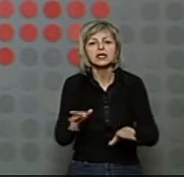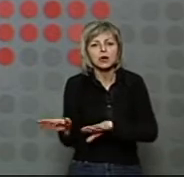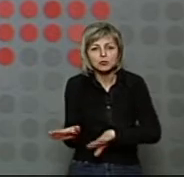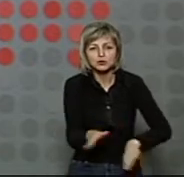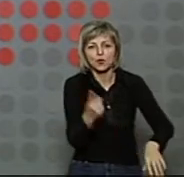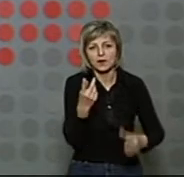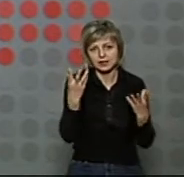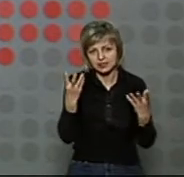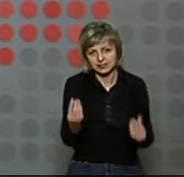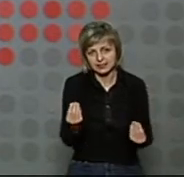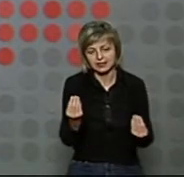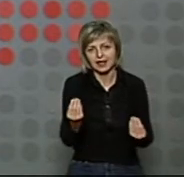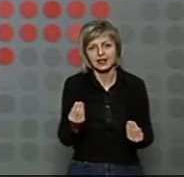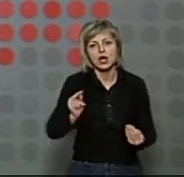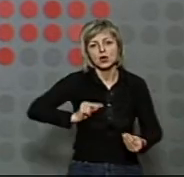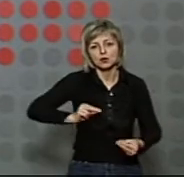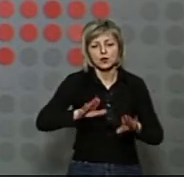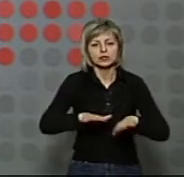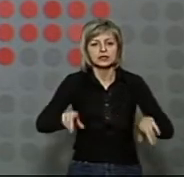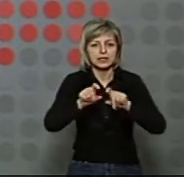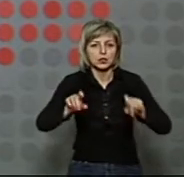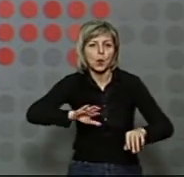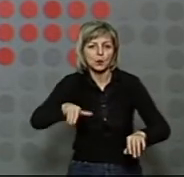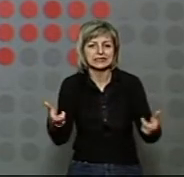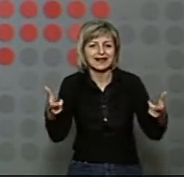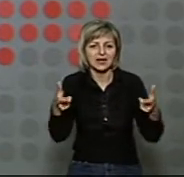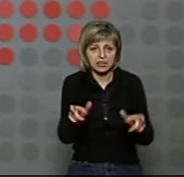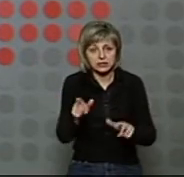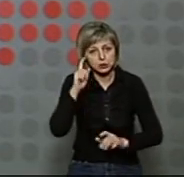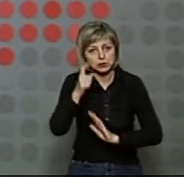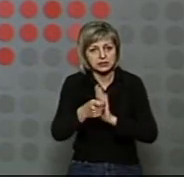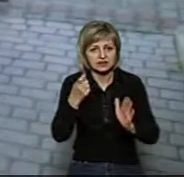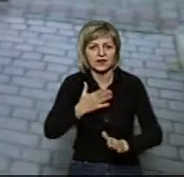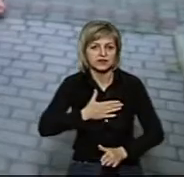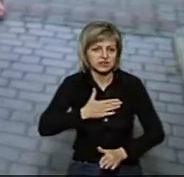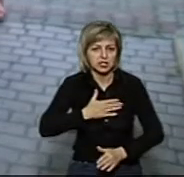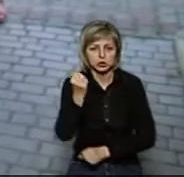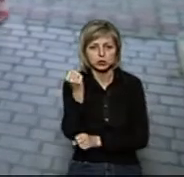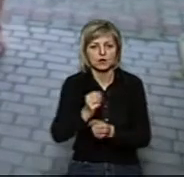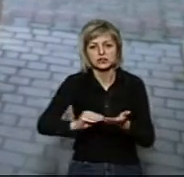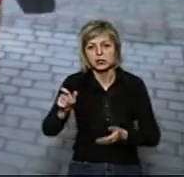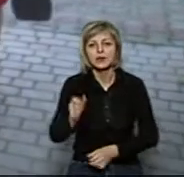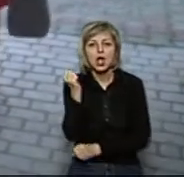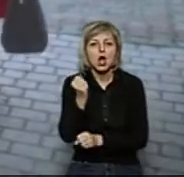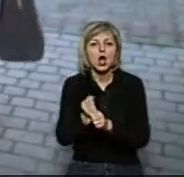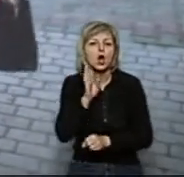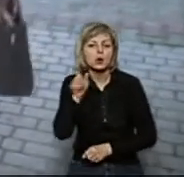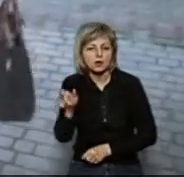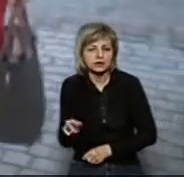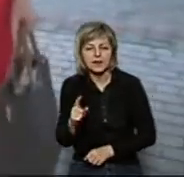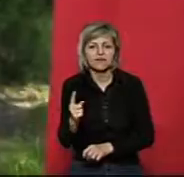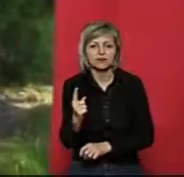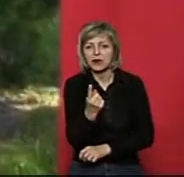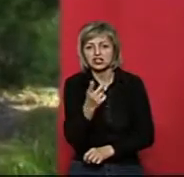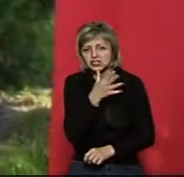день роботи дошкільних закладів після карантину, дізнавався наш ковальський кореспондент. Ковальчанка Олена Гич вперше